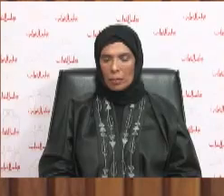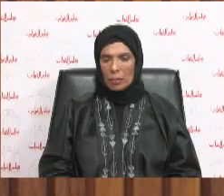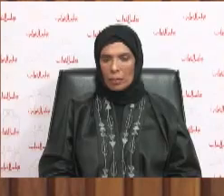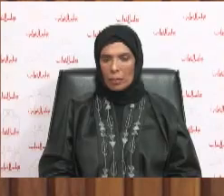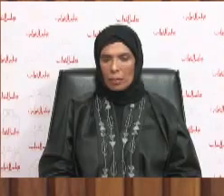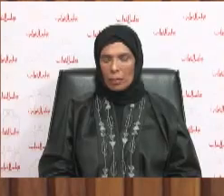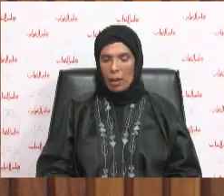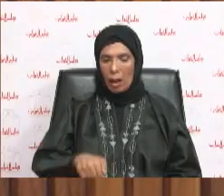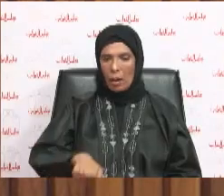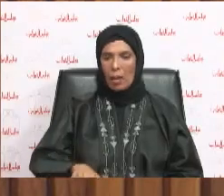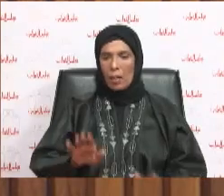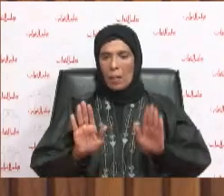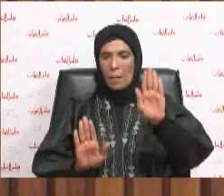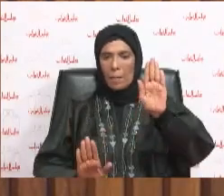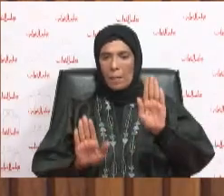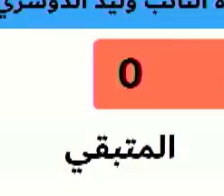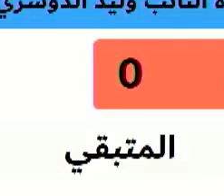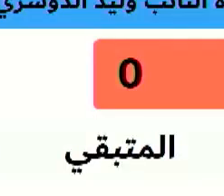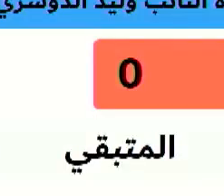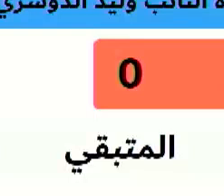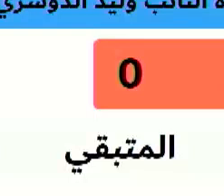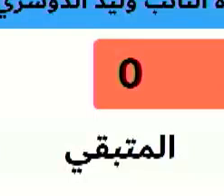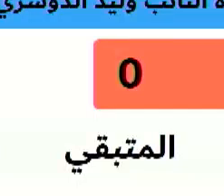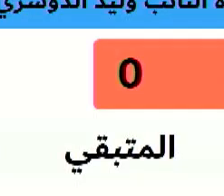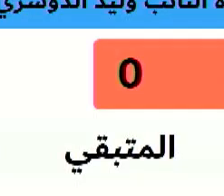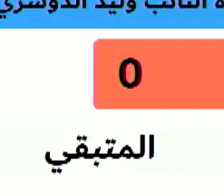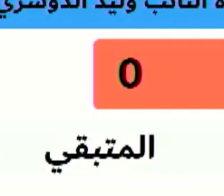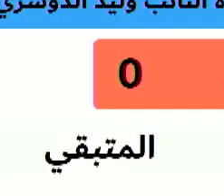المقدم إلى شهر من الآن؟